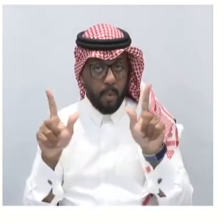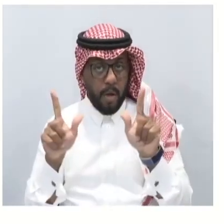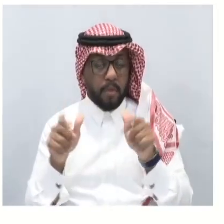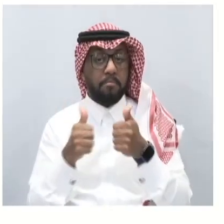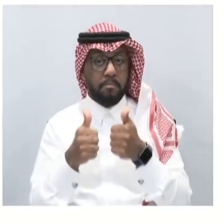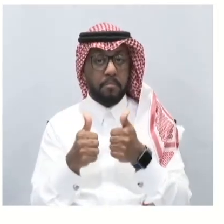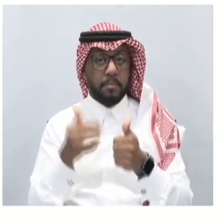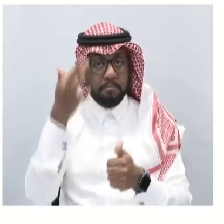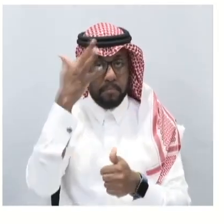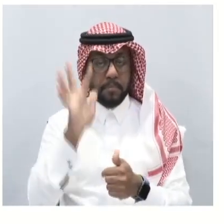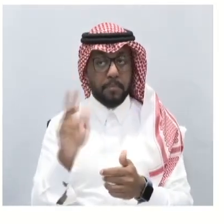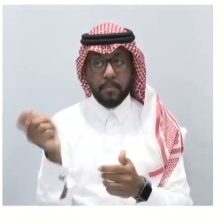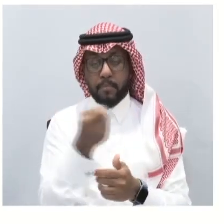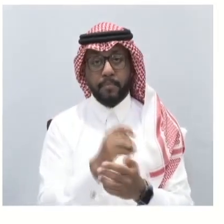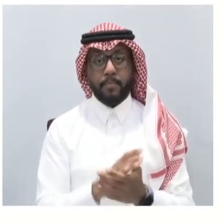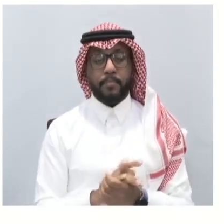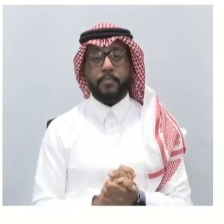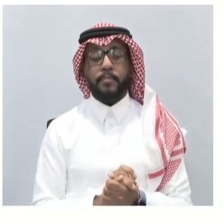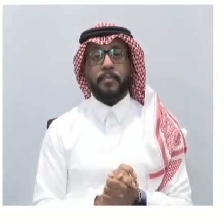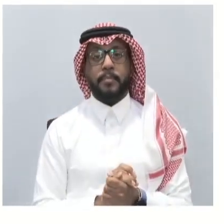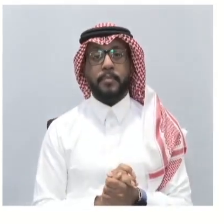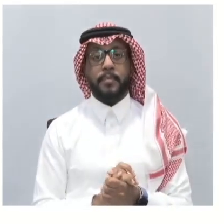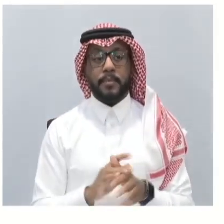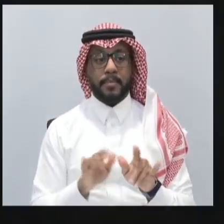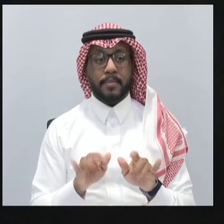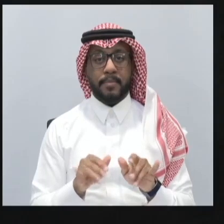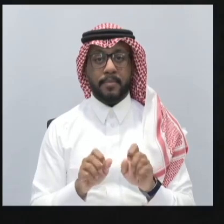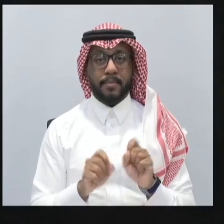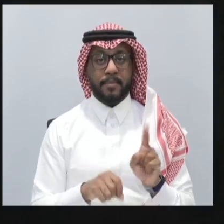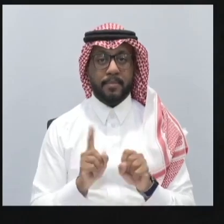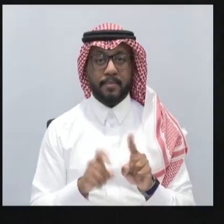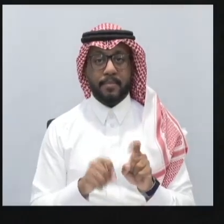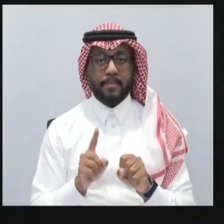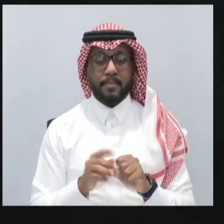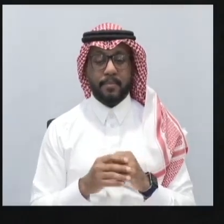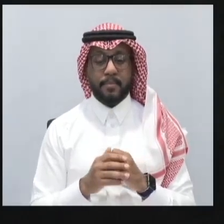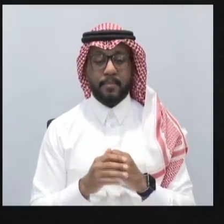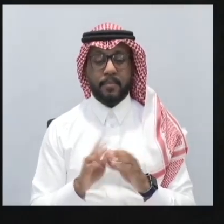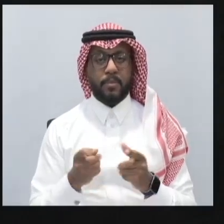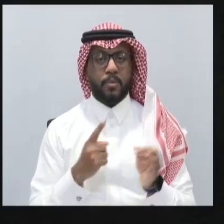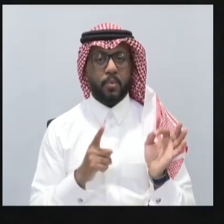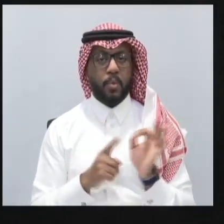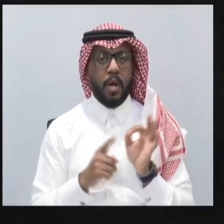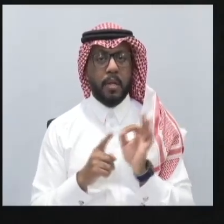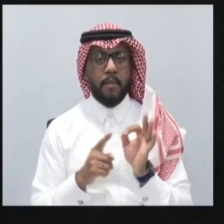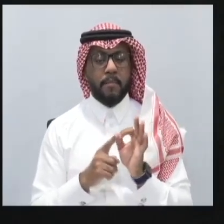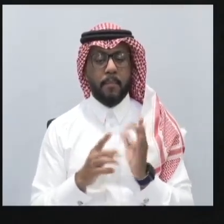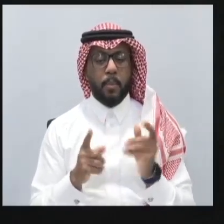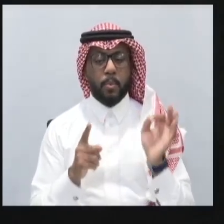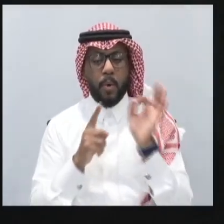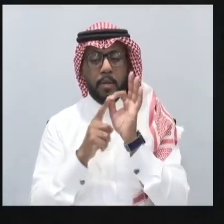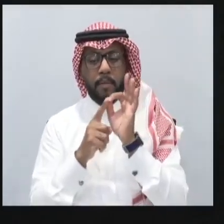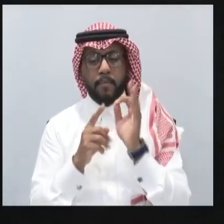ممتاز ما قدرنا نقدر نسويه عن طريق الانترنت طيب ايش نحتاج او شو الهدف من